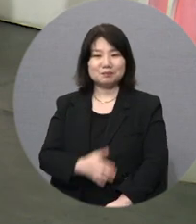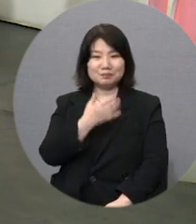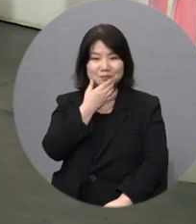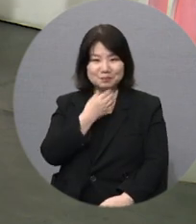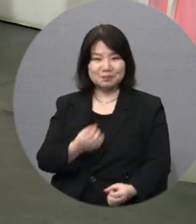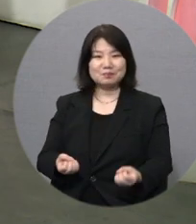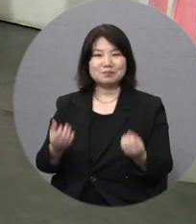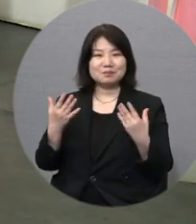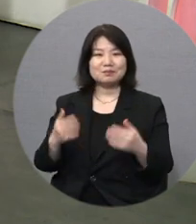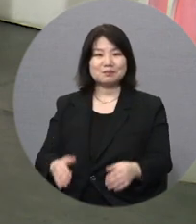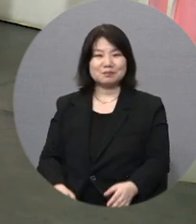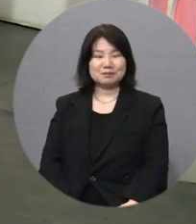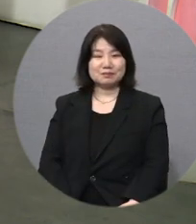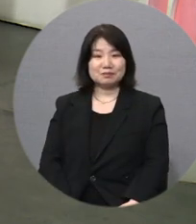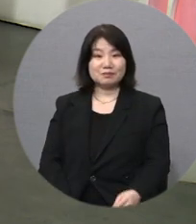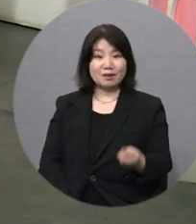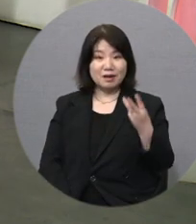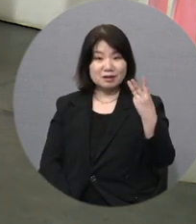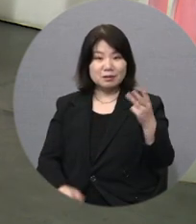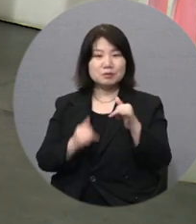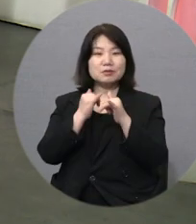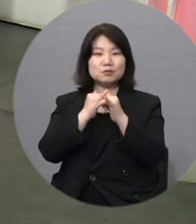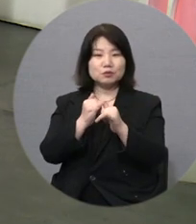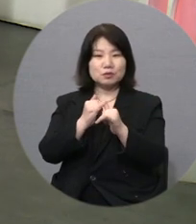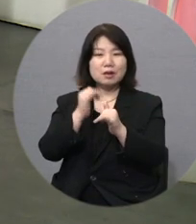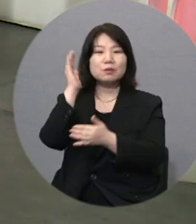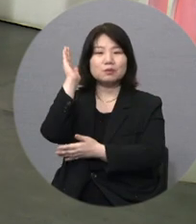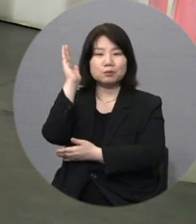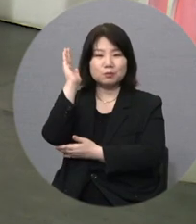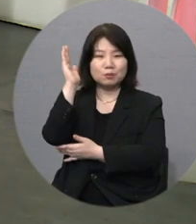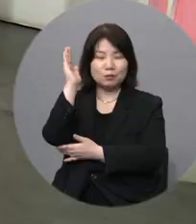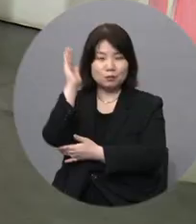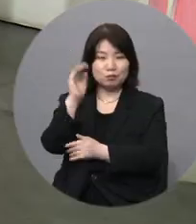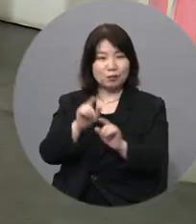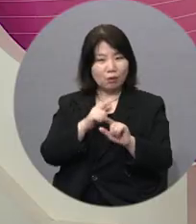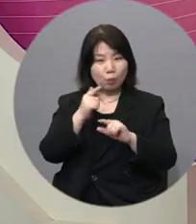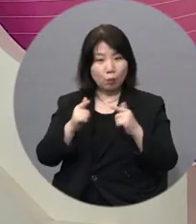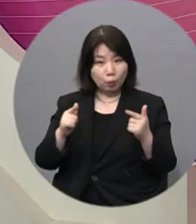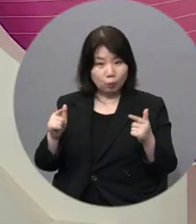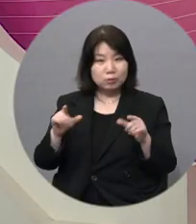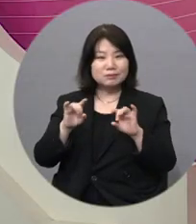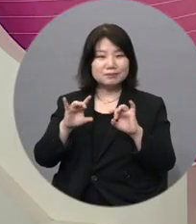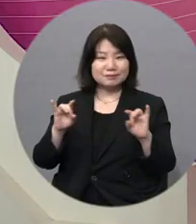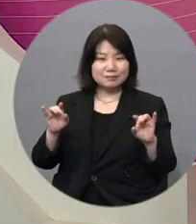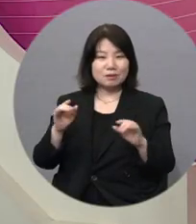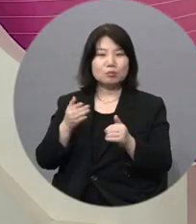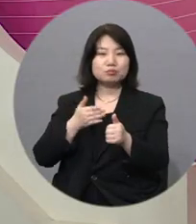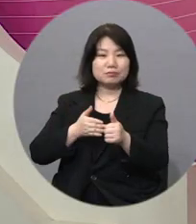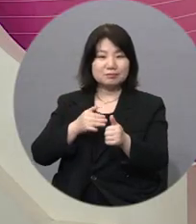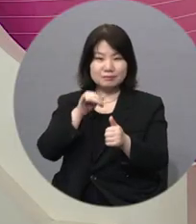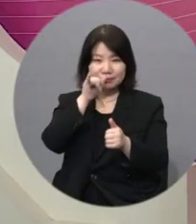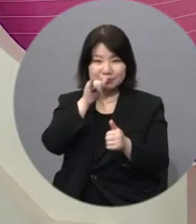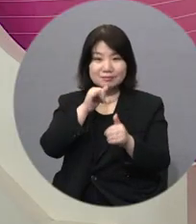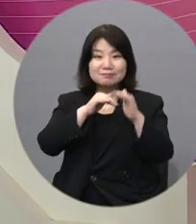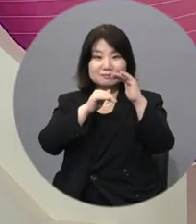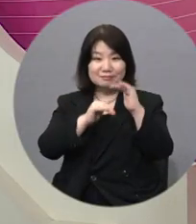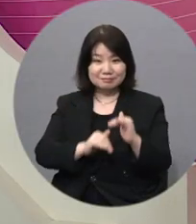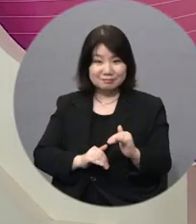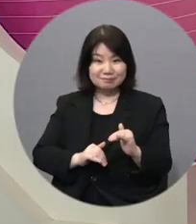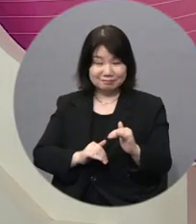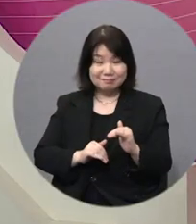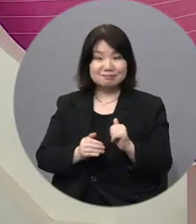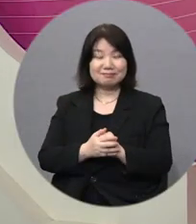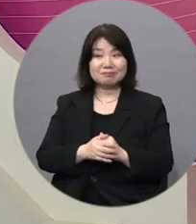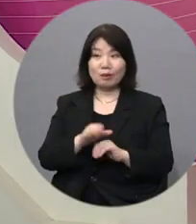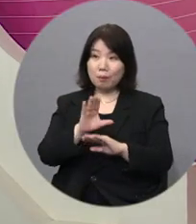축하드려요네 어우 세 분의 수상소감 함께인 그 다양하게 또 이렇게 또 뭐 어떤 요구할 수 있는 거 이런 것도 좀 말씀해 주셔 가지고